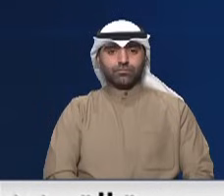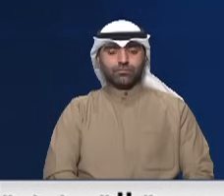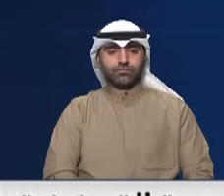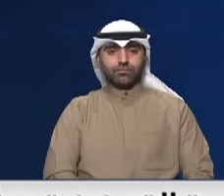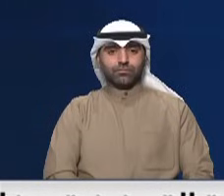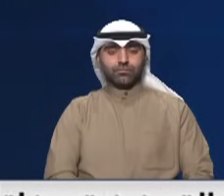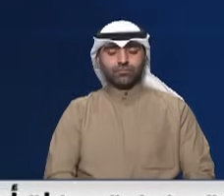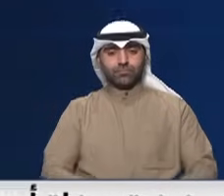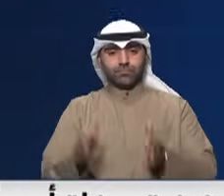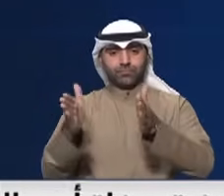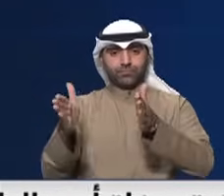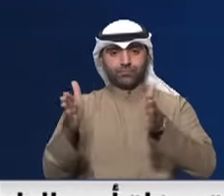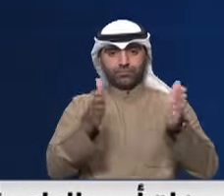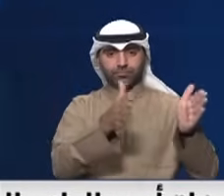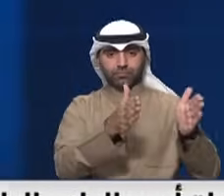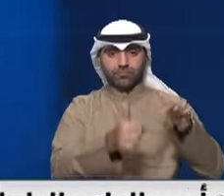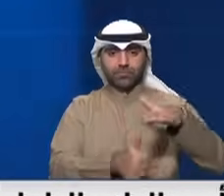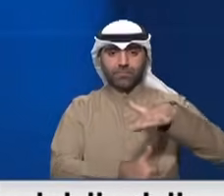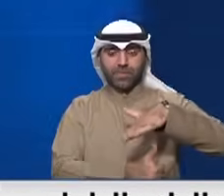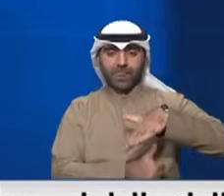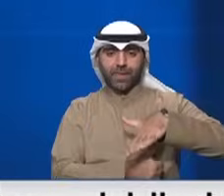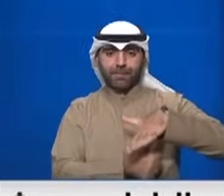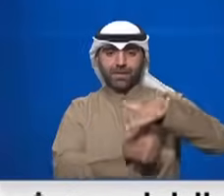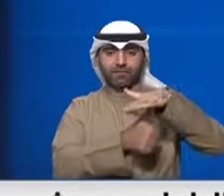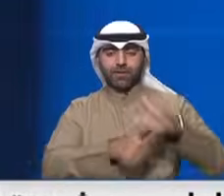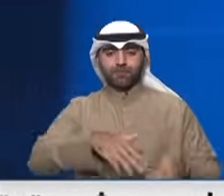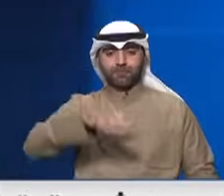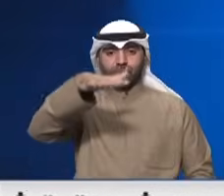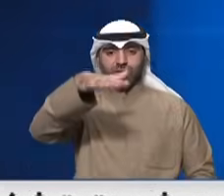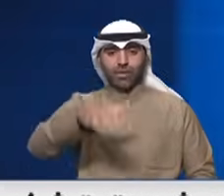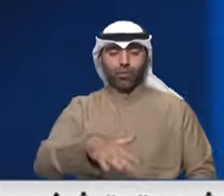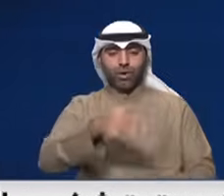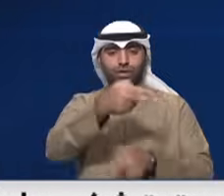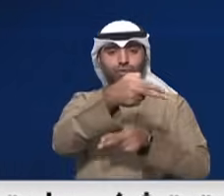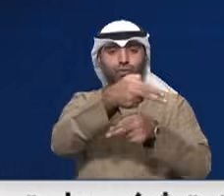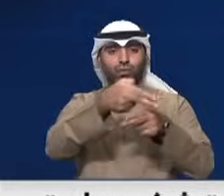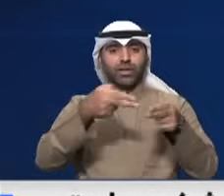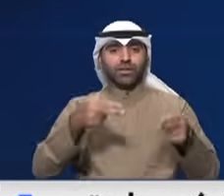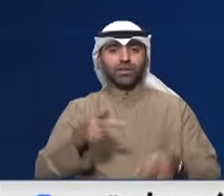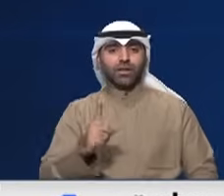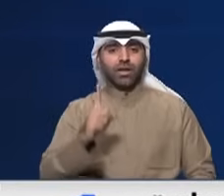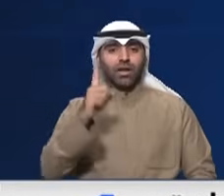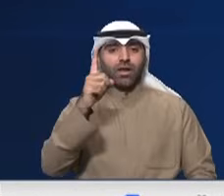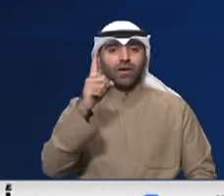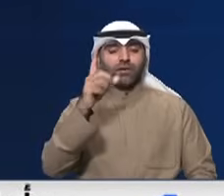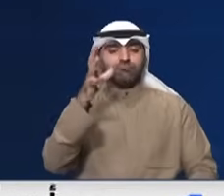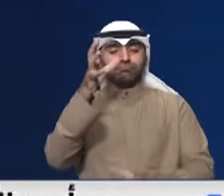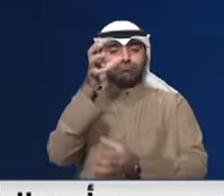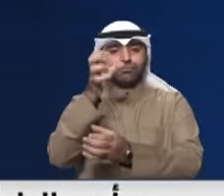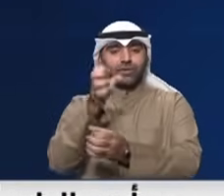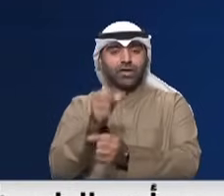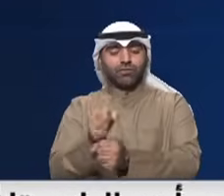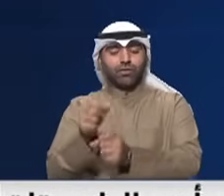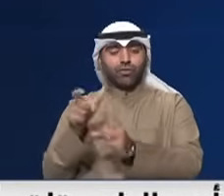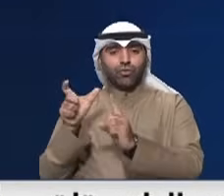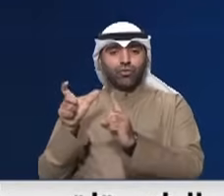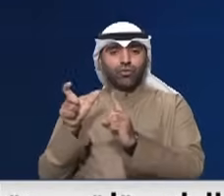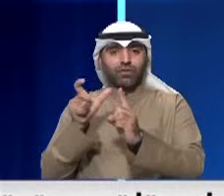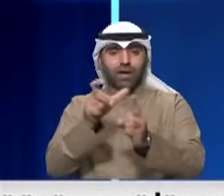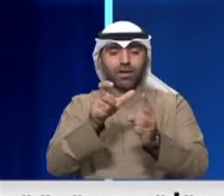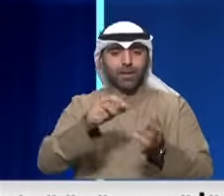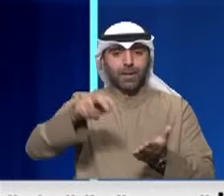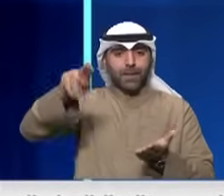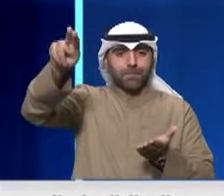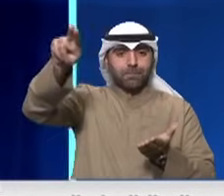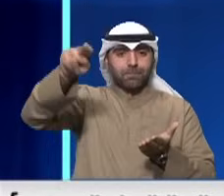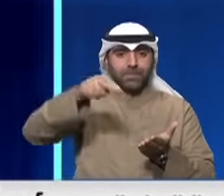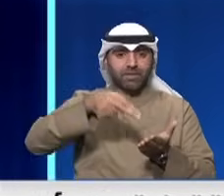تلاقى حضره صاحب السمو امير البلاد الشيخ مشعل الاحمد الجابر الصباح حفظه الله ورعاه برقيه تعزيه